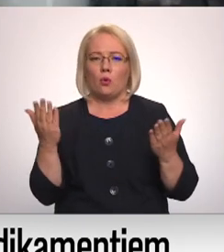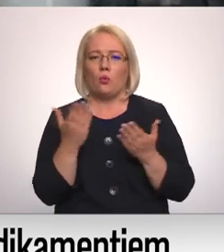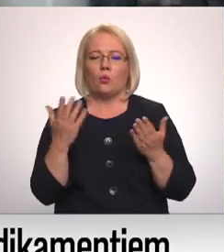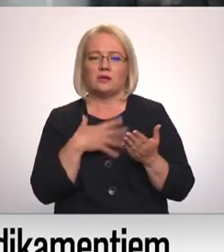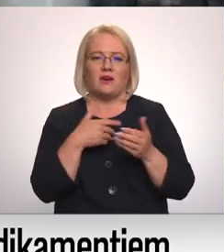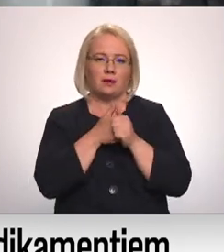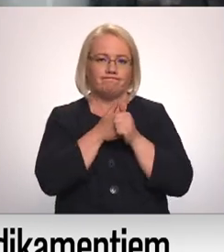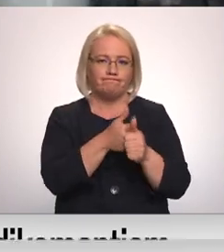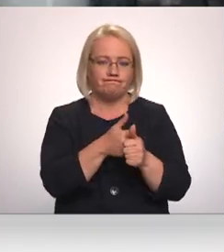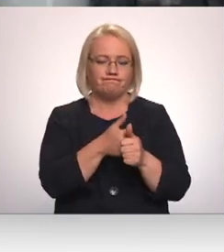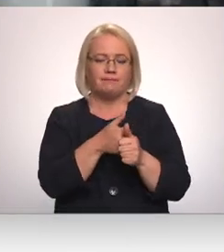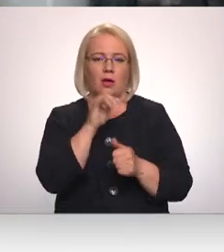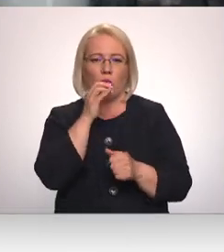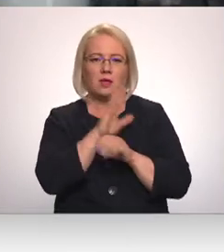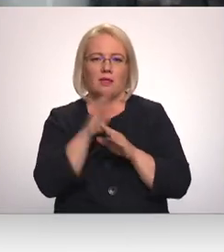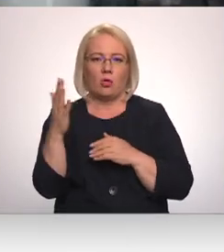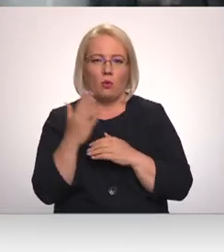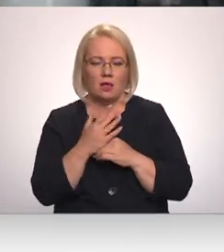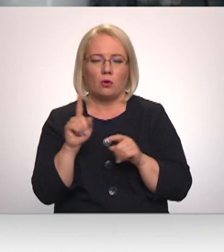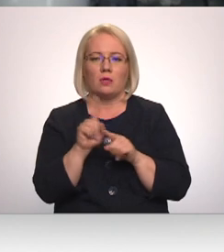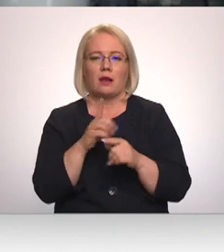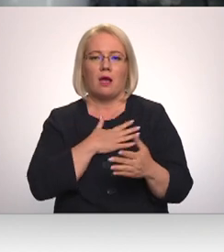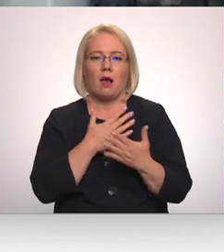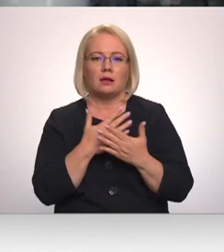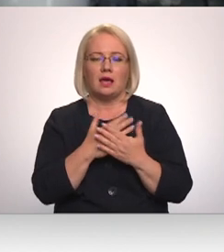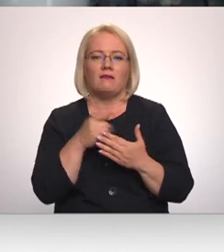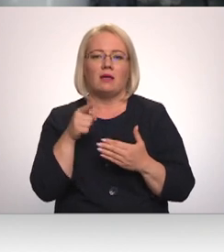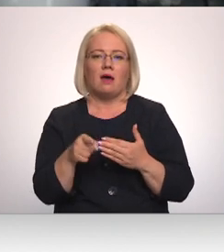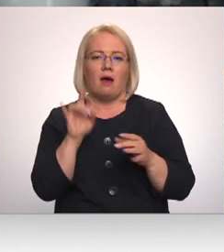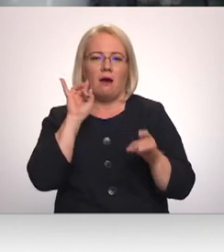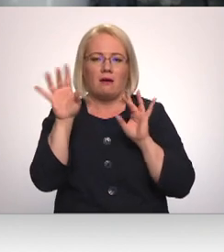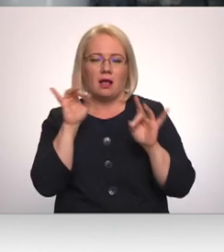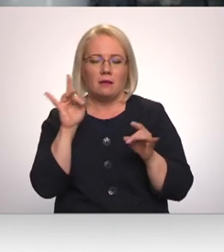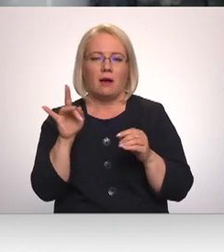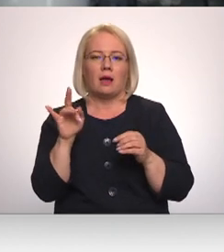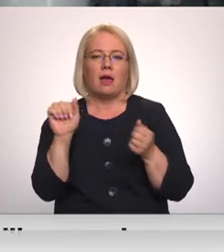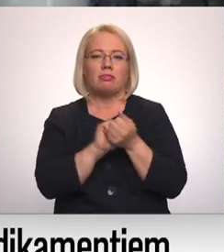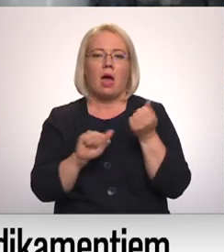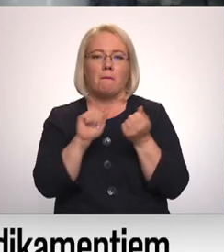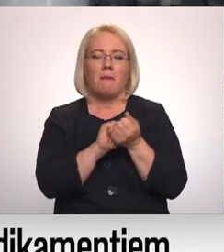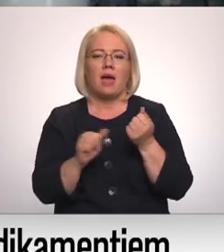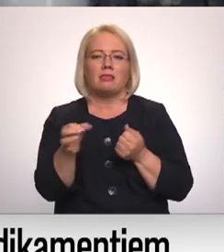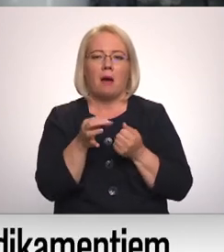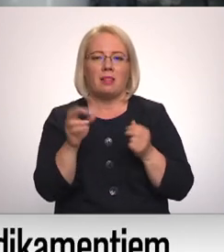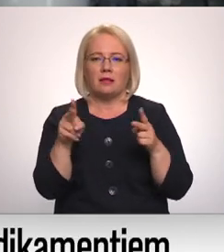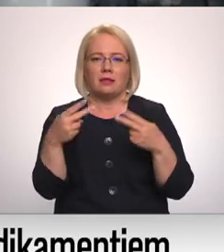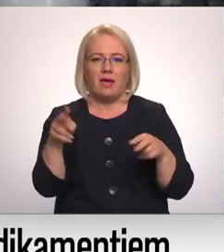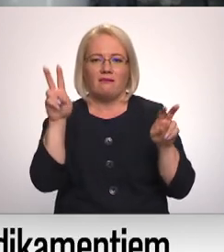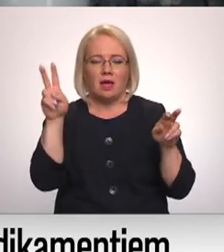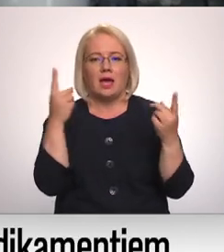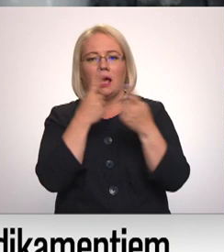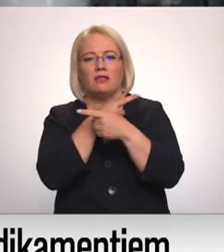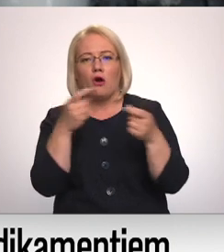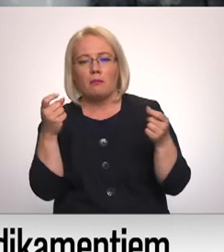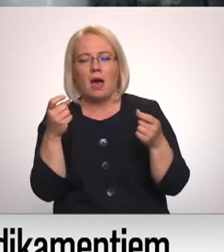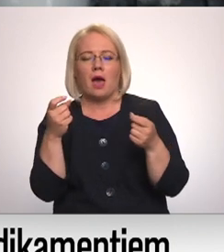jāmonitorē, kā arī mums ir diezgan aktīva šī te kampaņa dabai tableti nevajag par to, lai informētu sabiedrību, kā